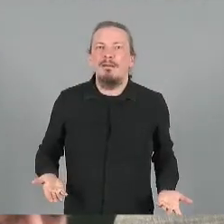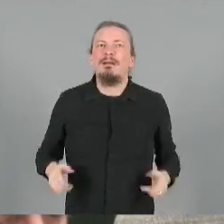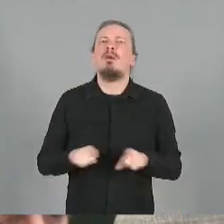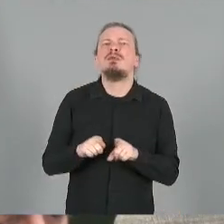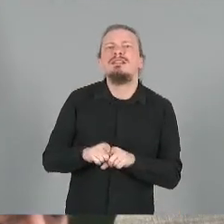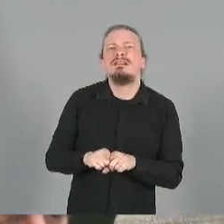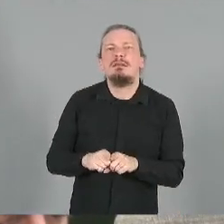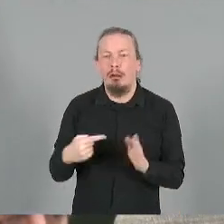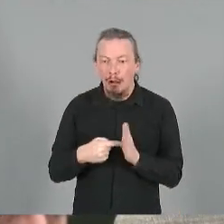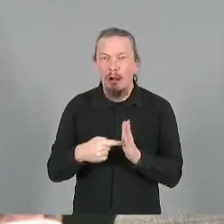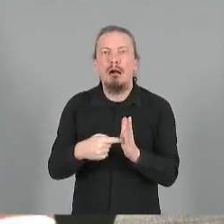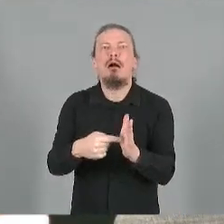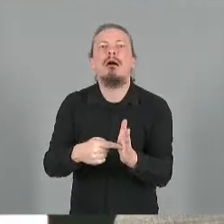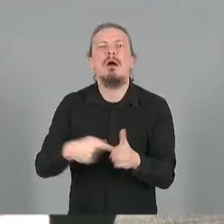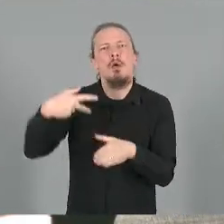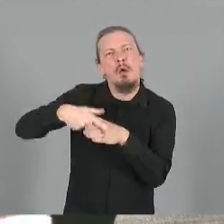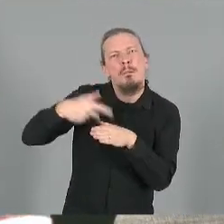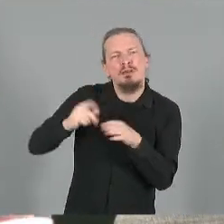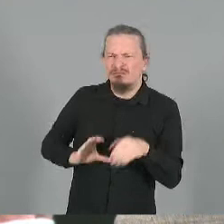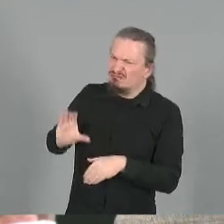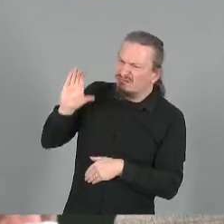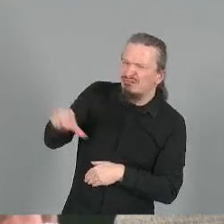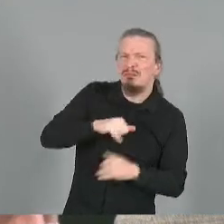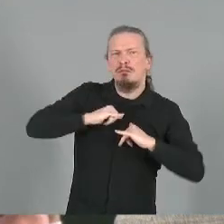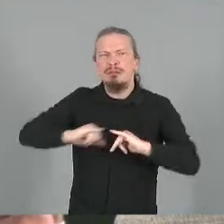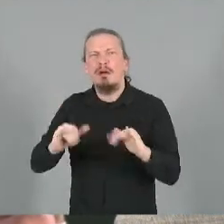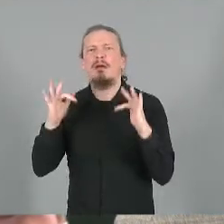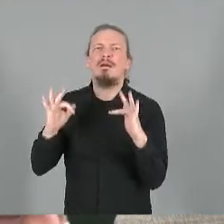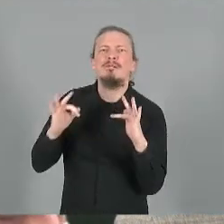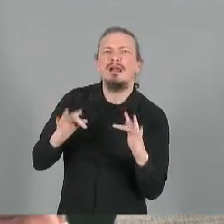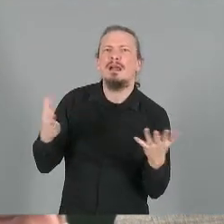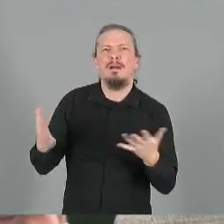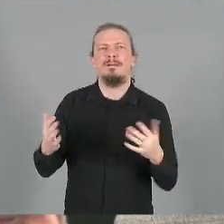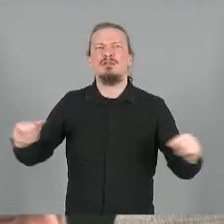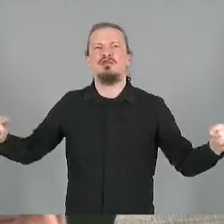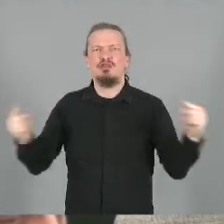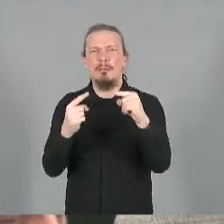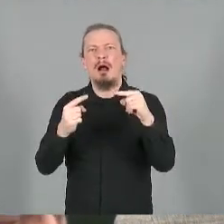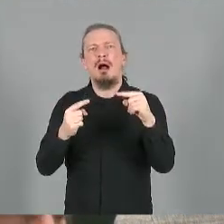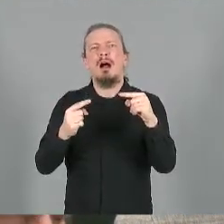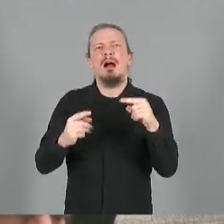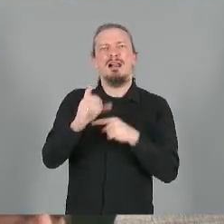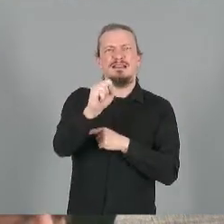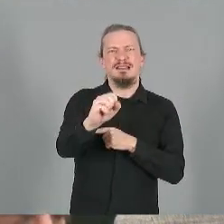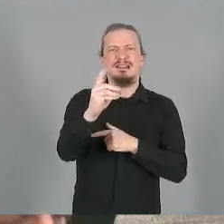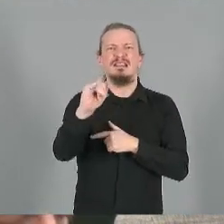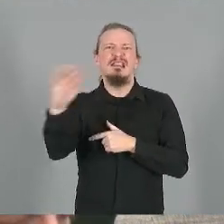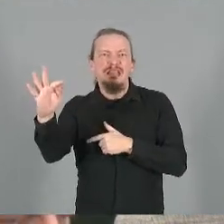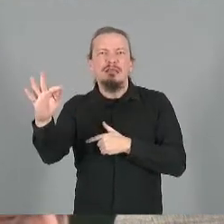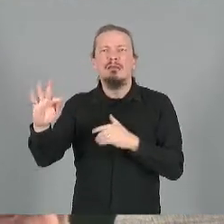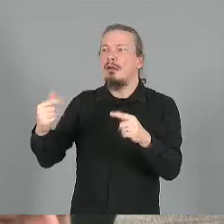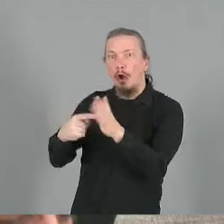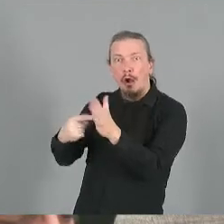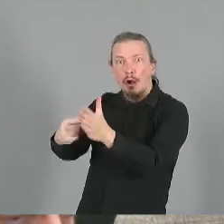quelle année devraient théoriquement commencer les grands investissements permettant la réalisation du schéma directeur des infrastructures de transport.